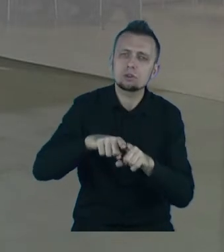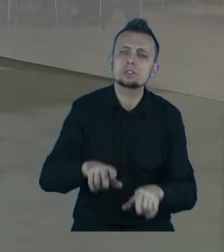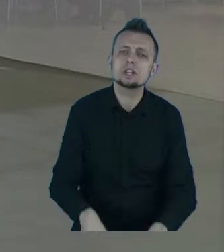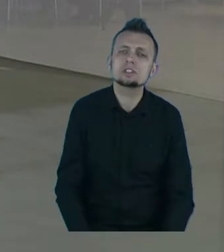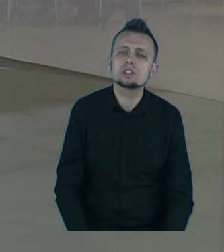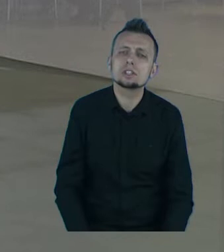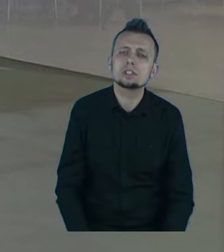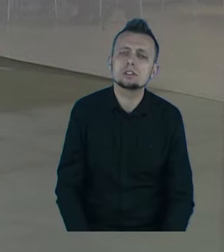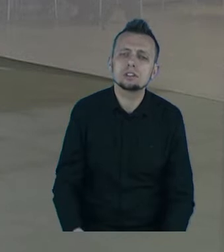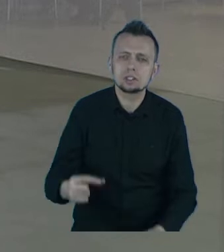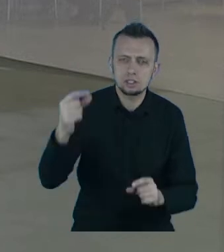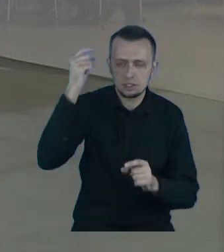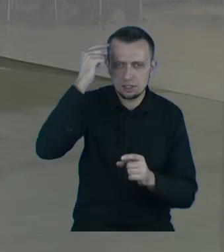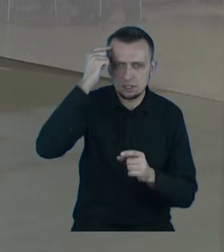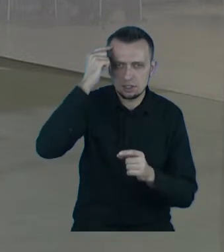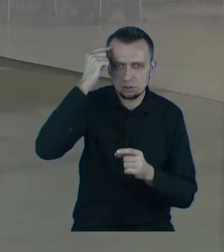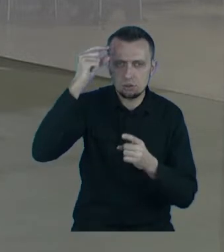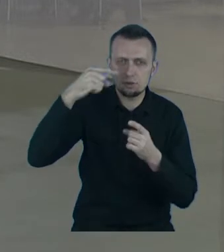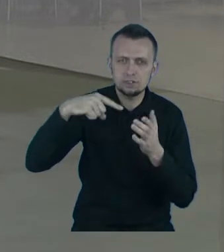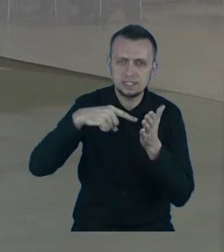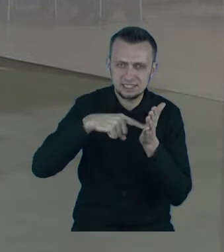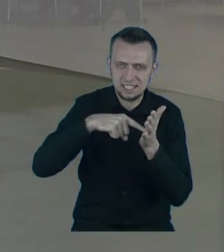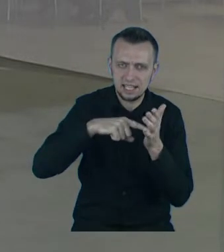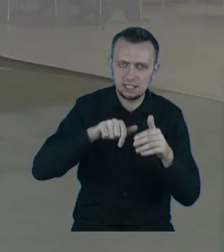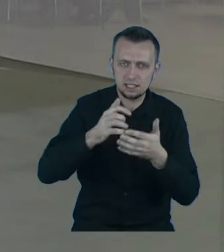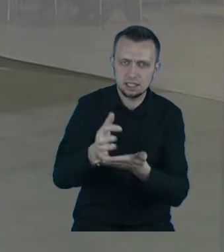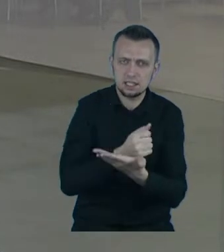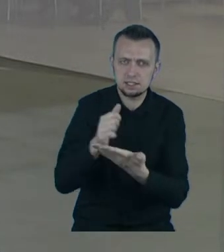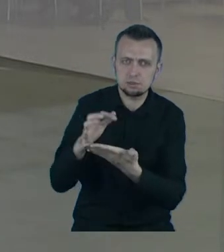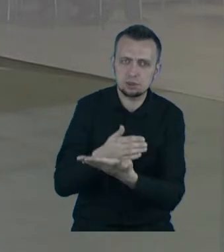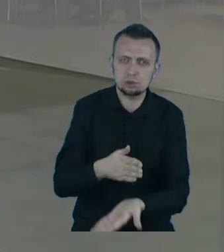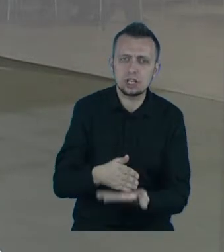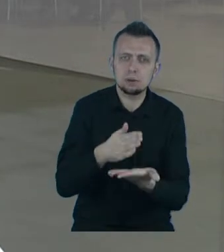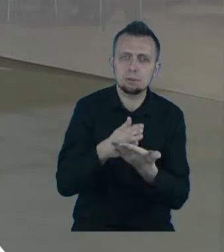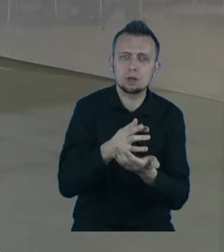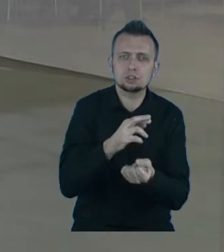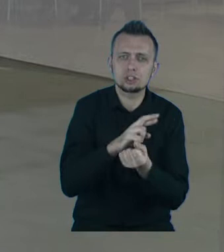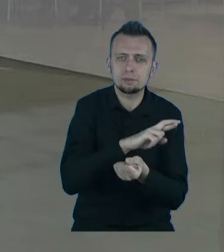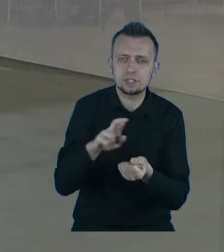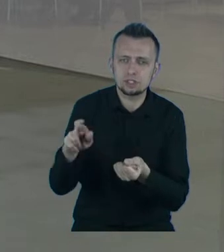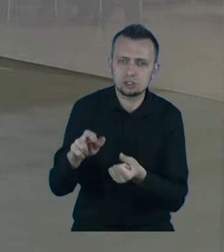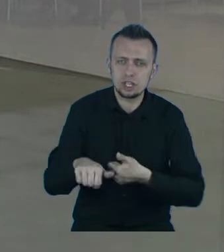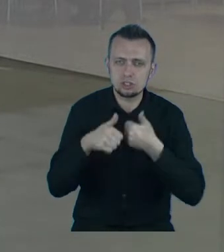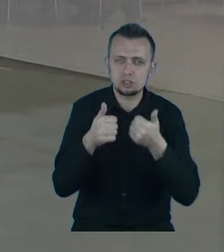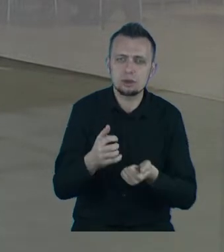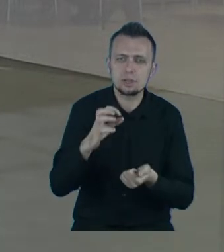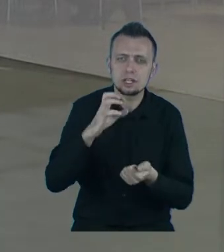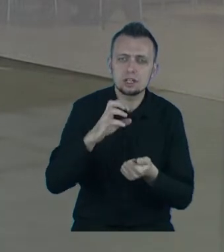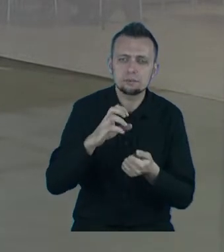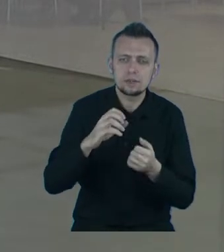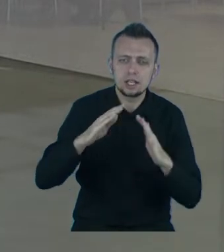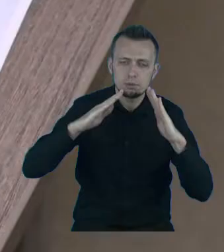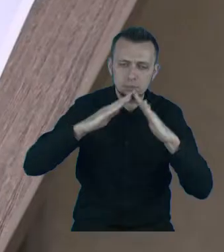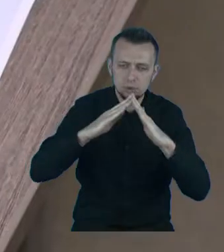Celem głównym była zbiórka potrzebnych rzeczy na ocieplanie i docieplanie psich bud.